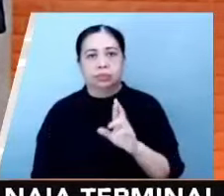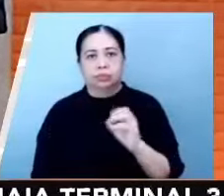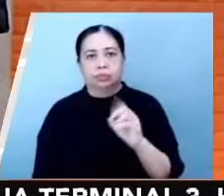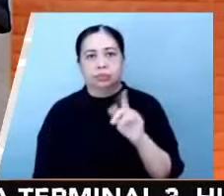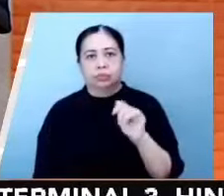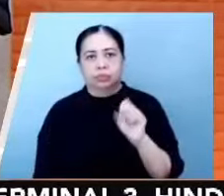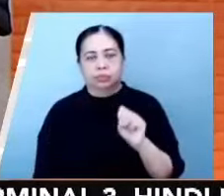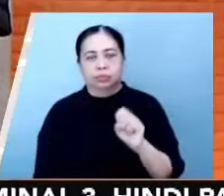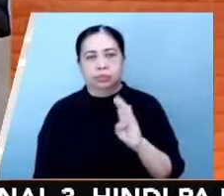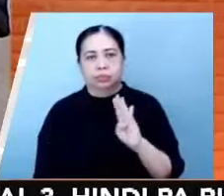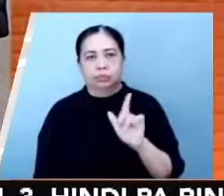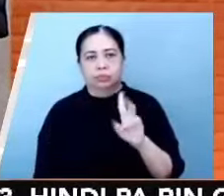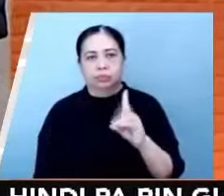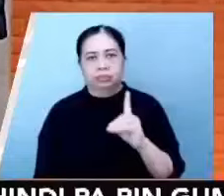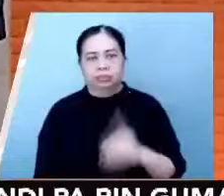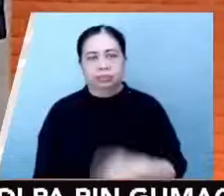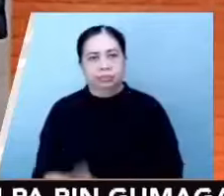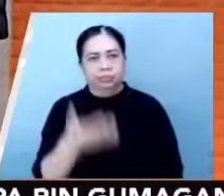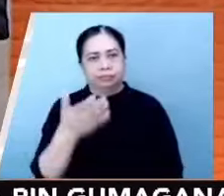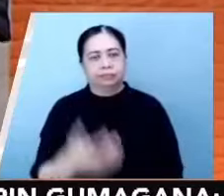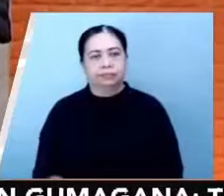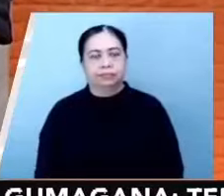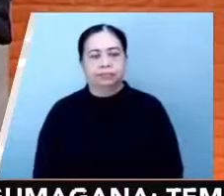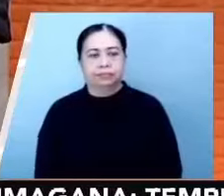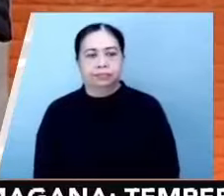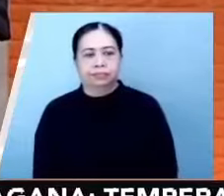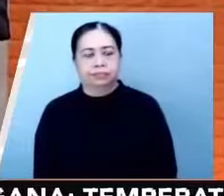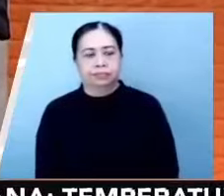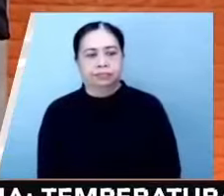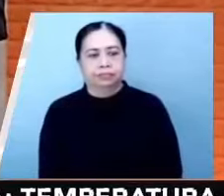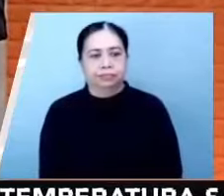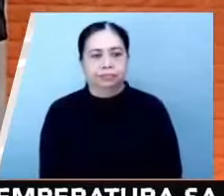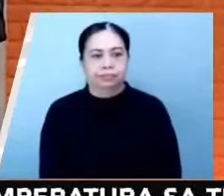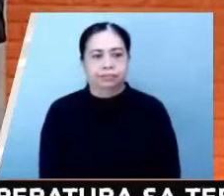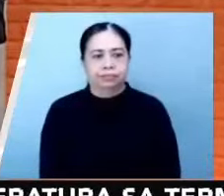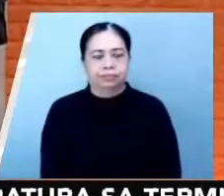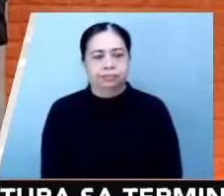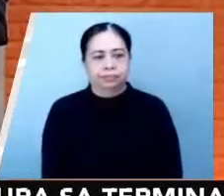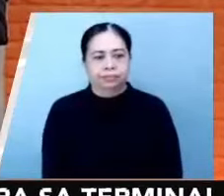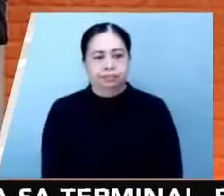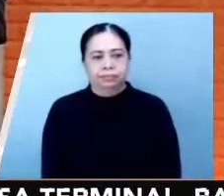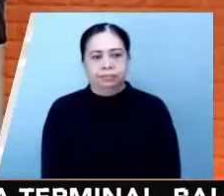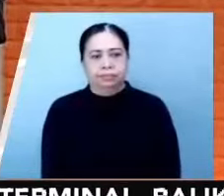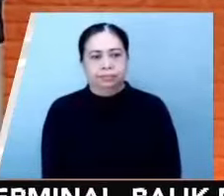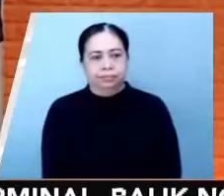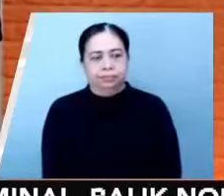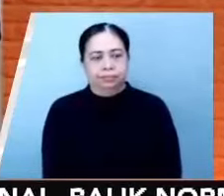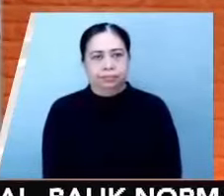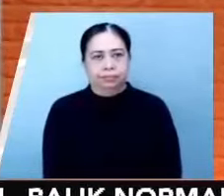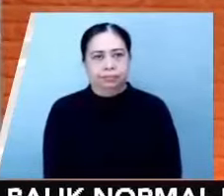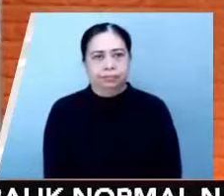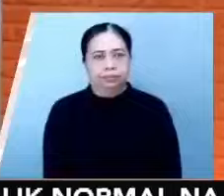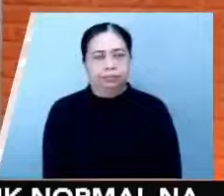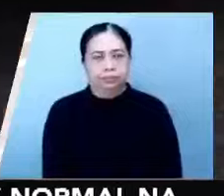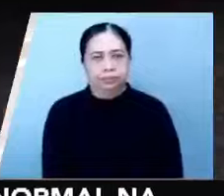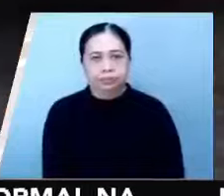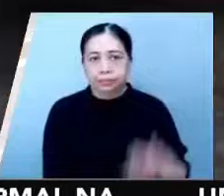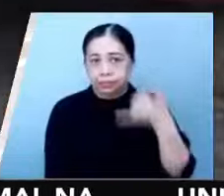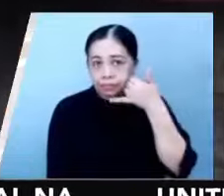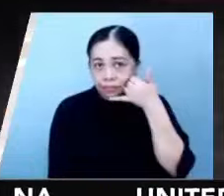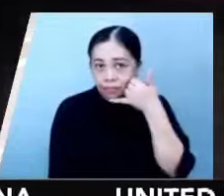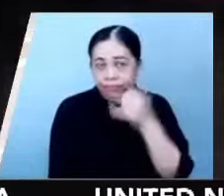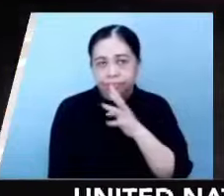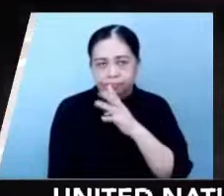Mau de la Cruz ng Super Radio DZWB. Mau! Simula ng magtigil pasada ang